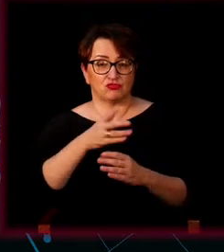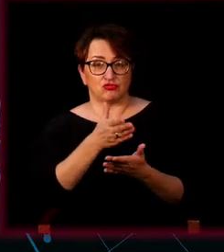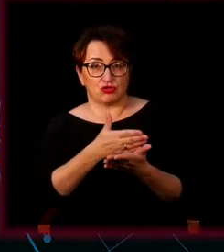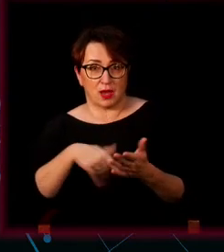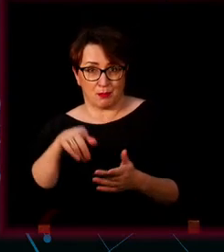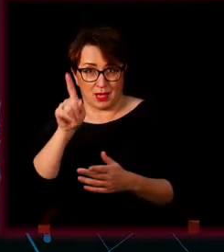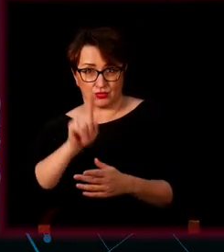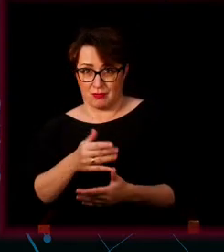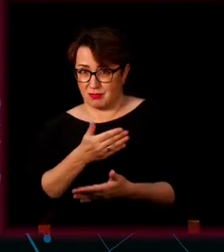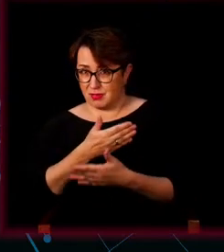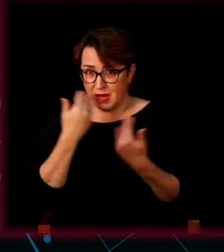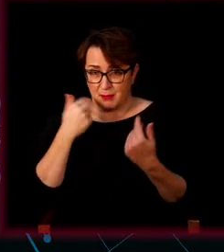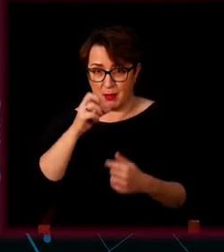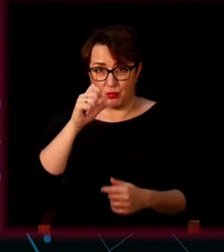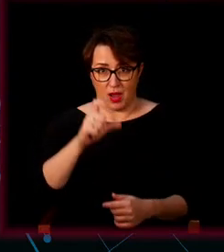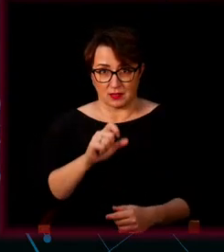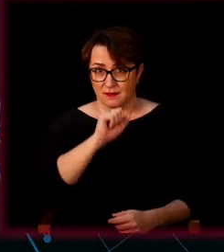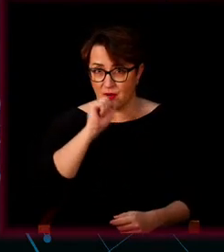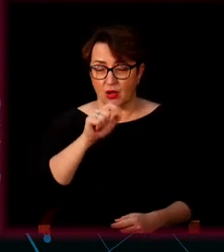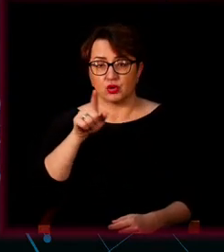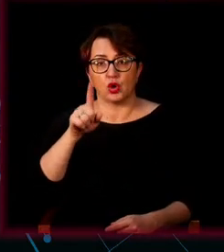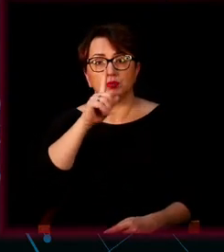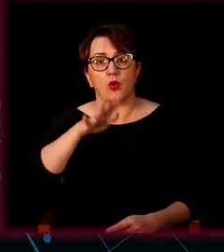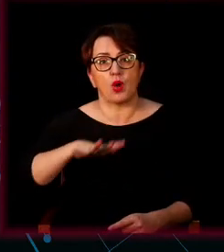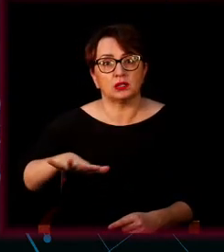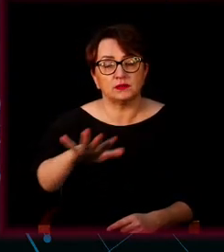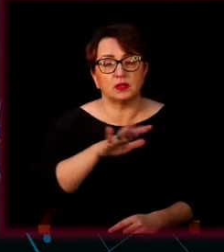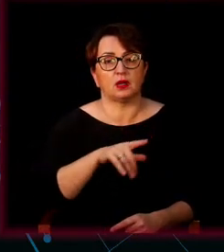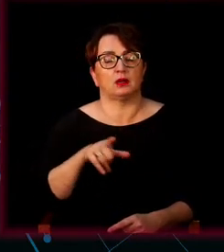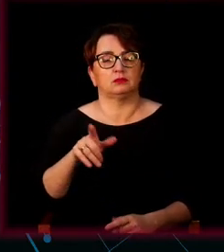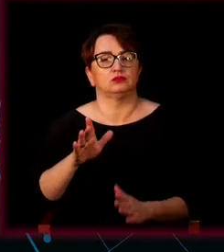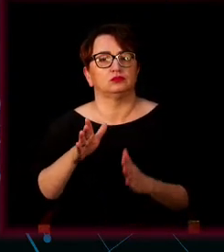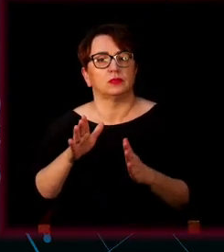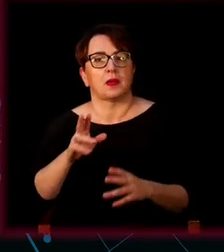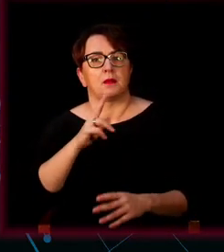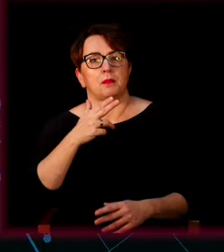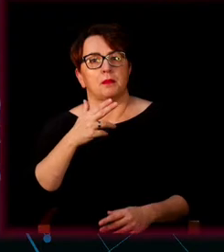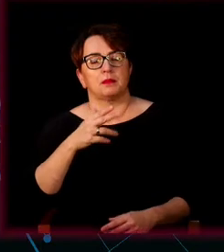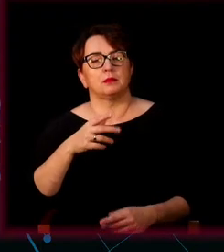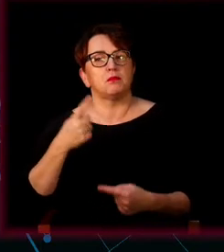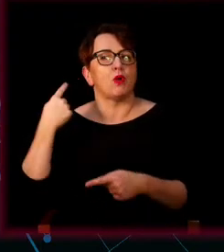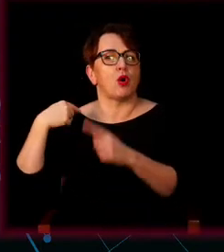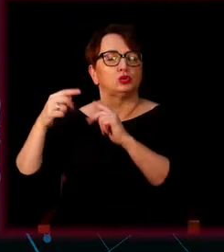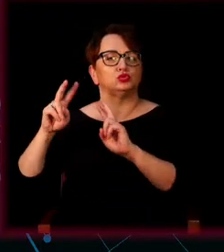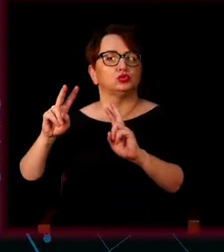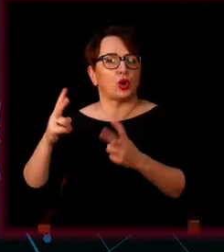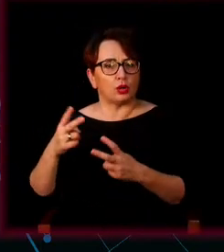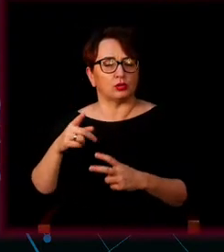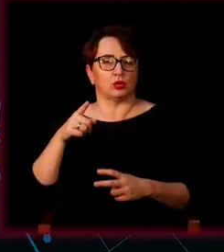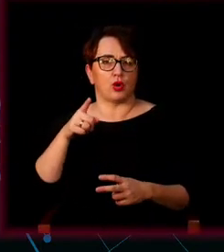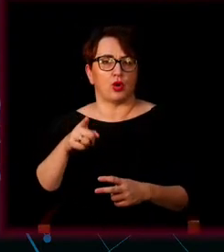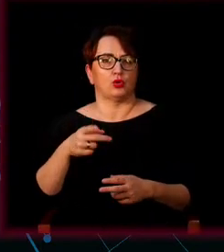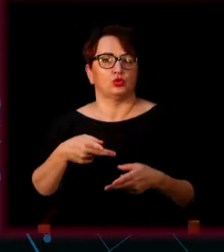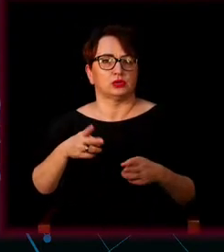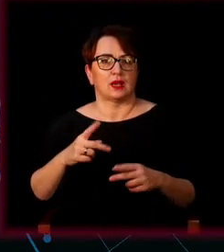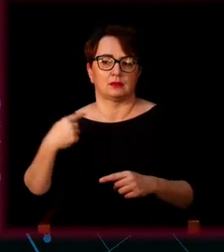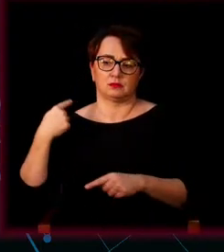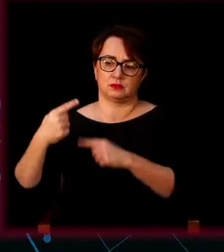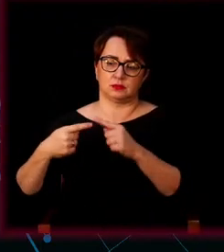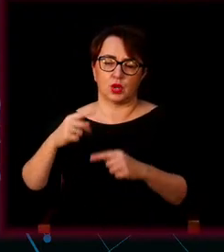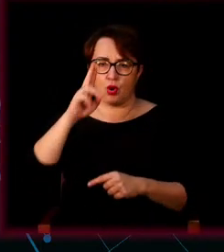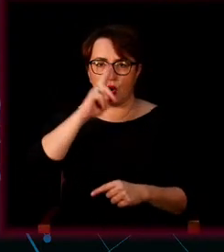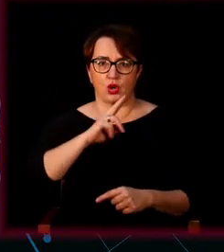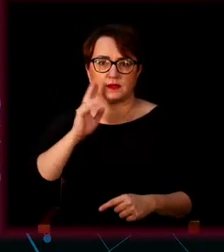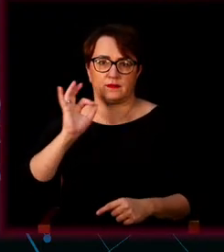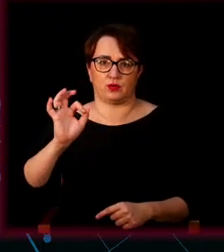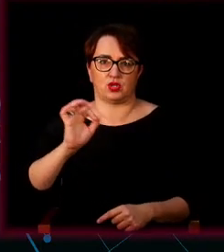płci, to jest równocześnie społeczeństwo matrylinearne, gdzie pochodzenie jest właśnie ustalane po rodzicu